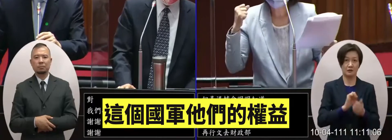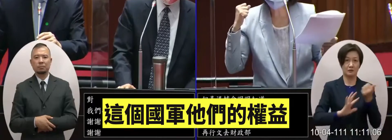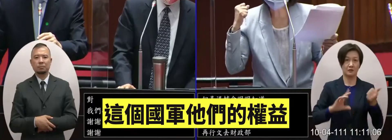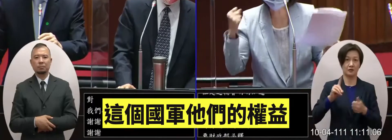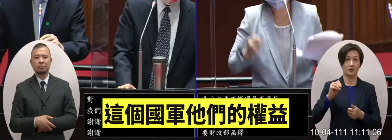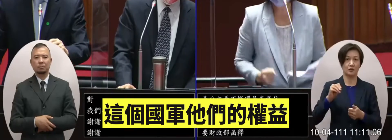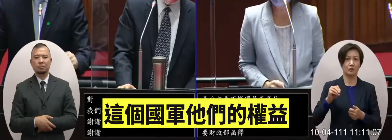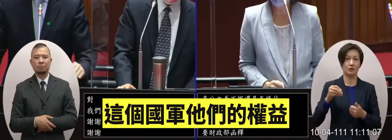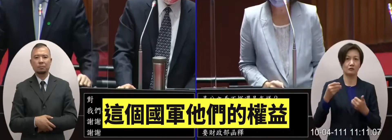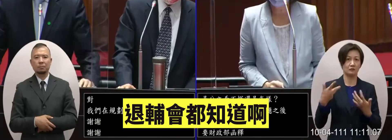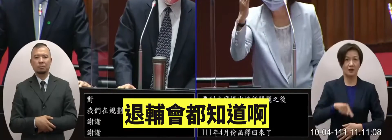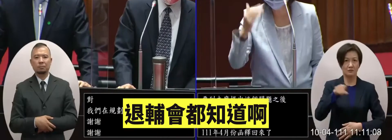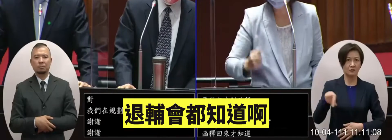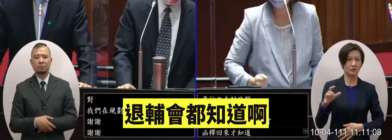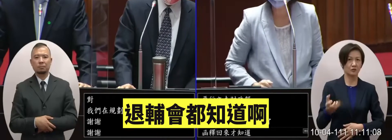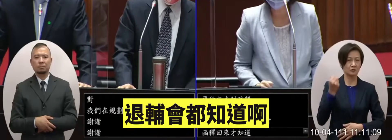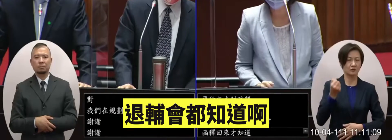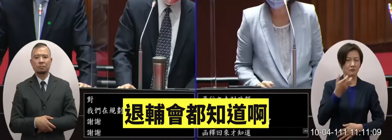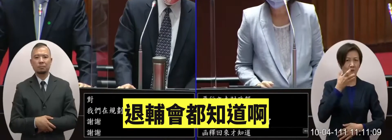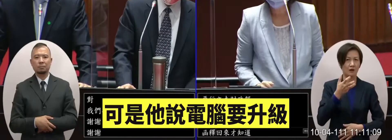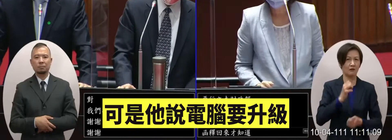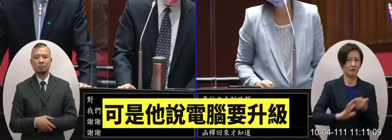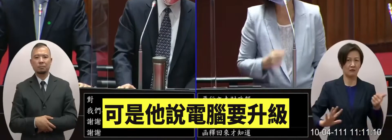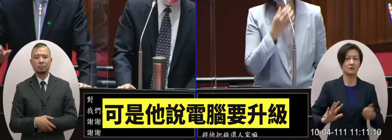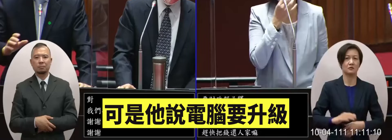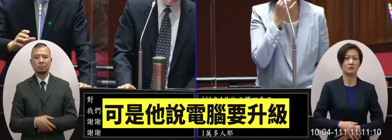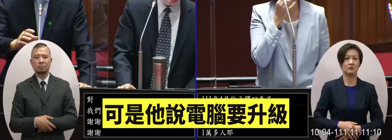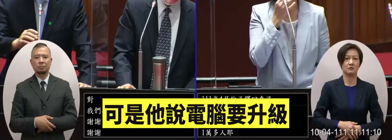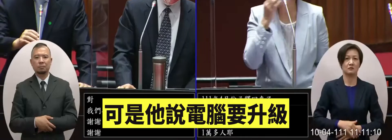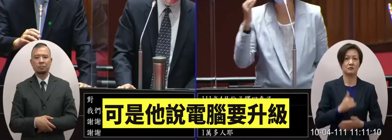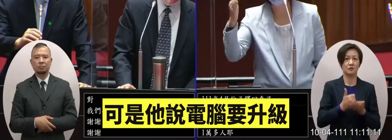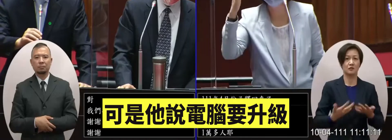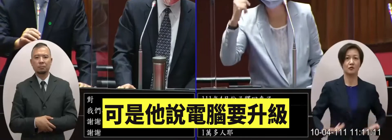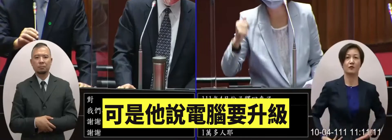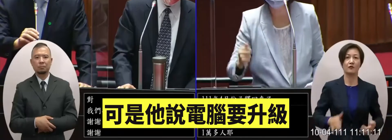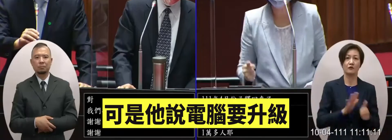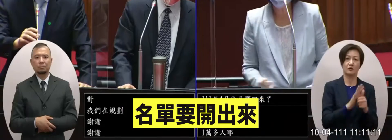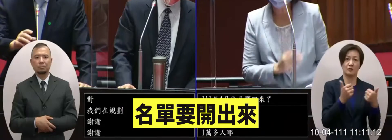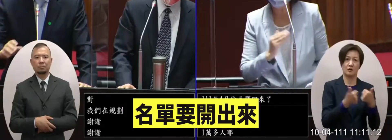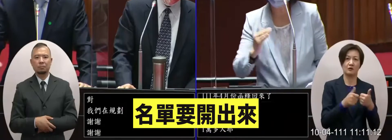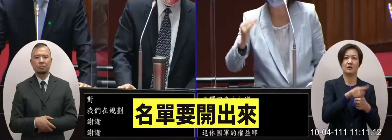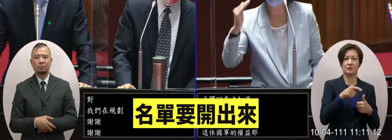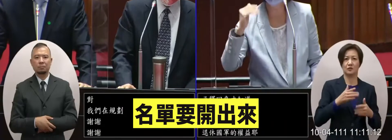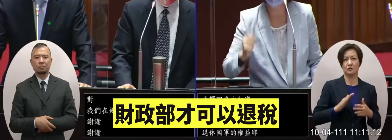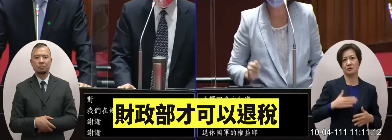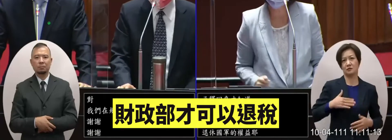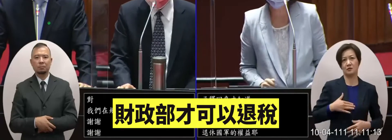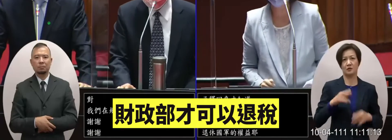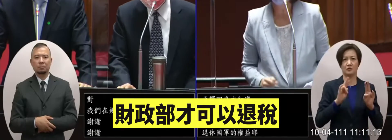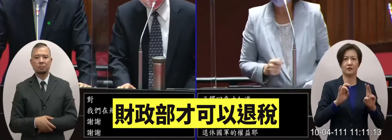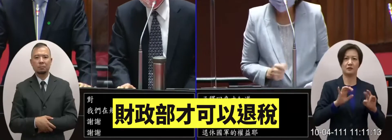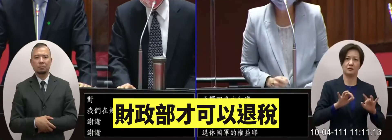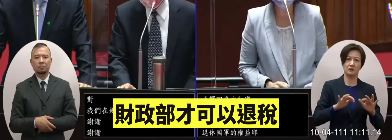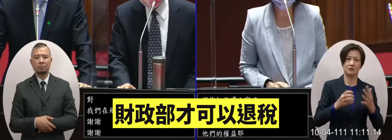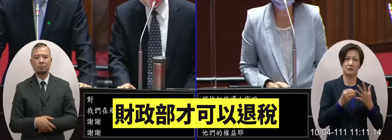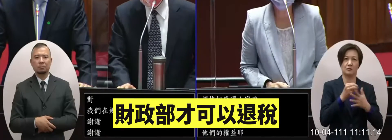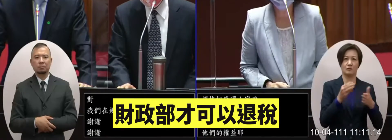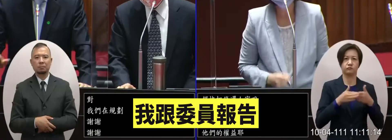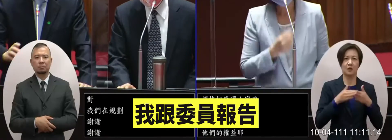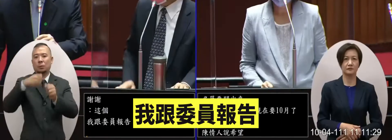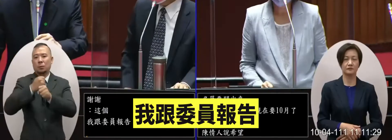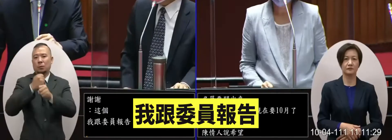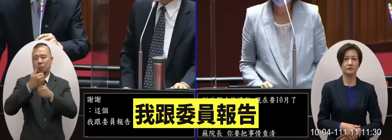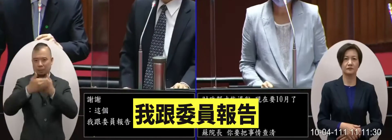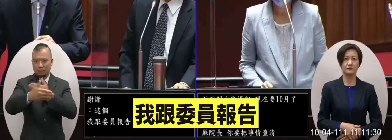军的他们的权益耶，退伍会都知道啊，可是他说电脑要升级了，名单要开出来，财政部才可以退